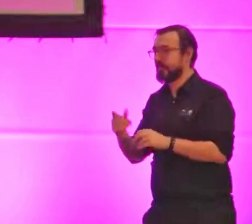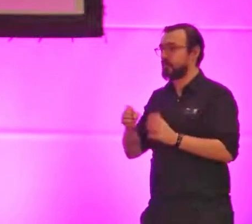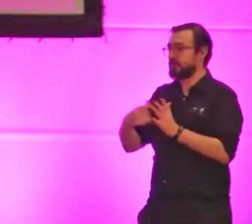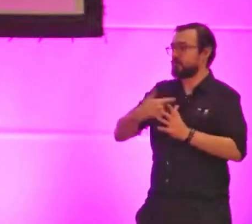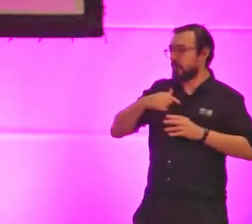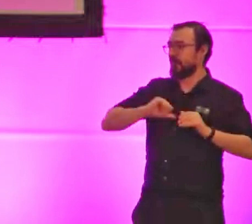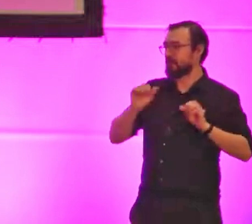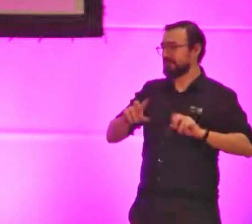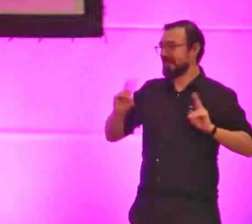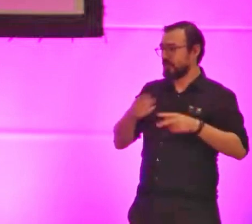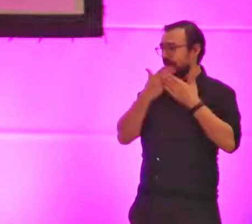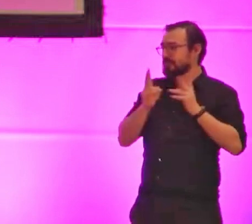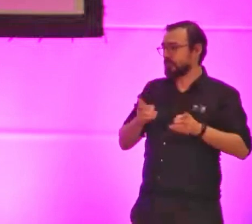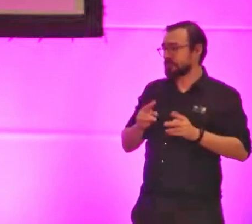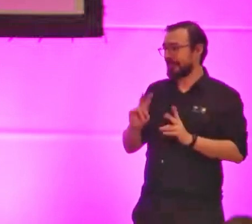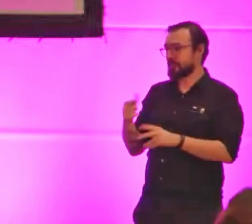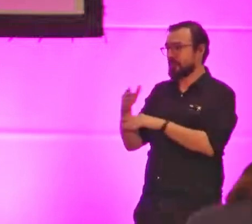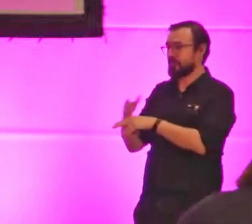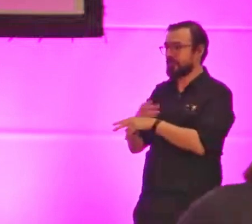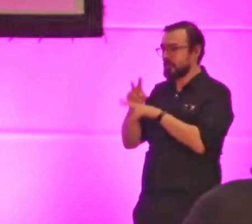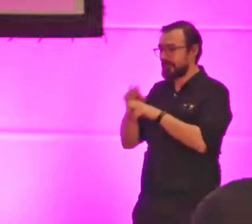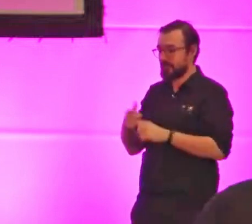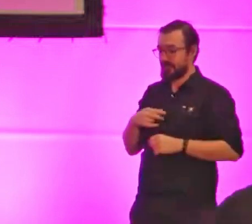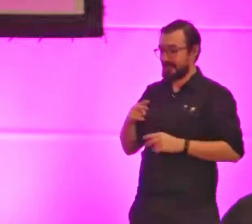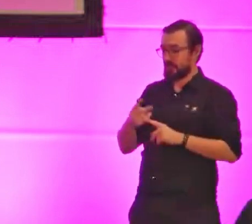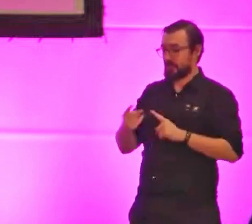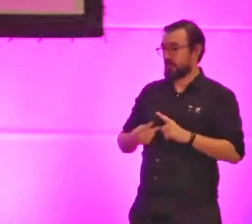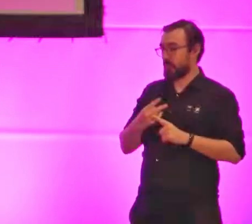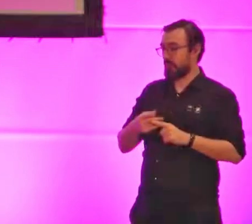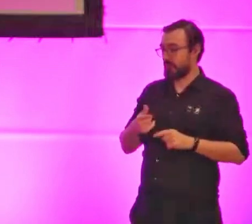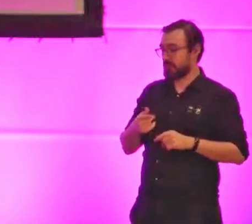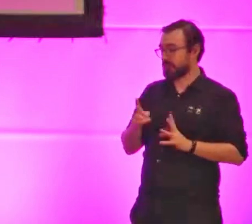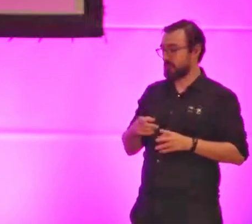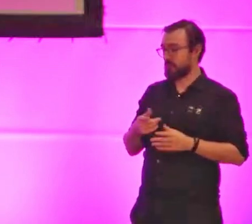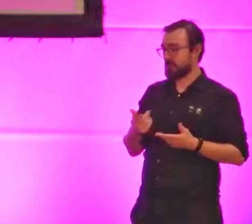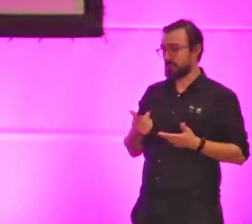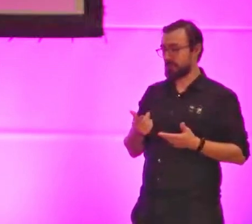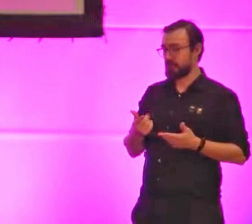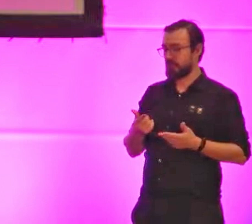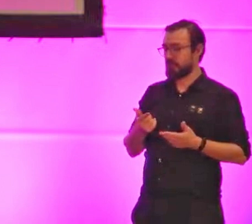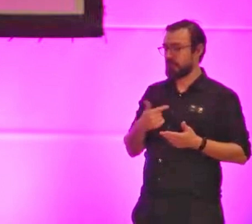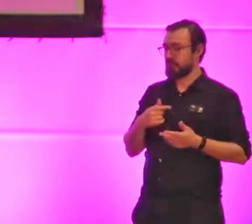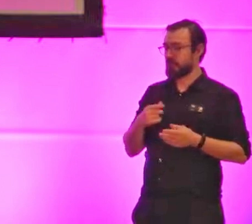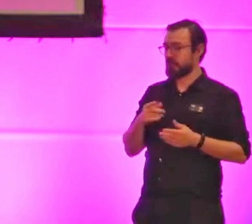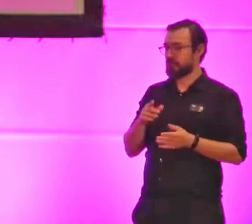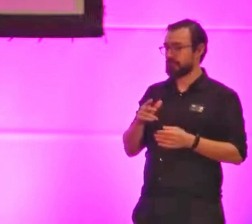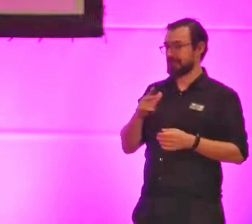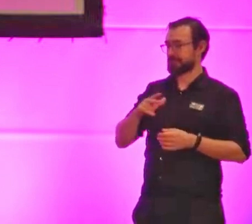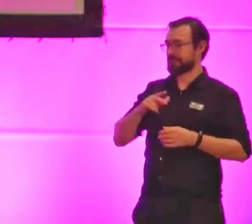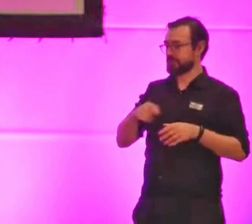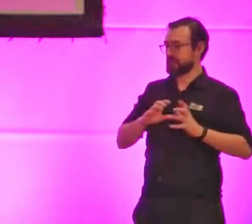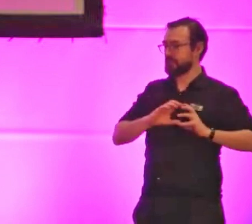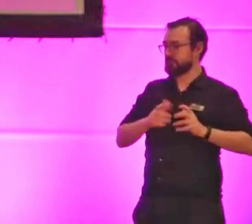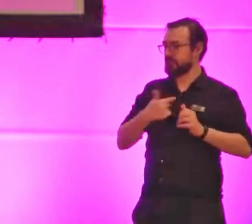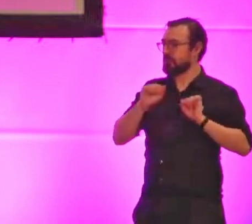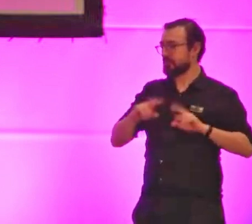allt. Så det var ju jag till att börja med de två åren som var målsörnat i den här processen. Men jag